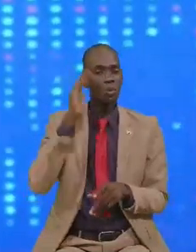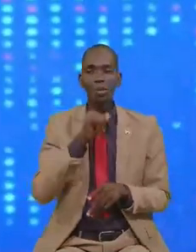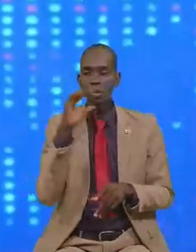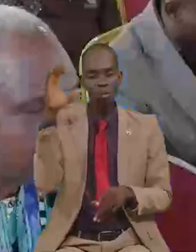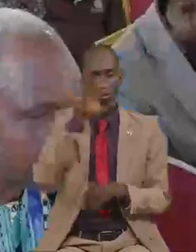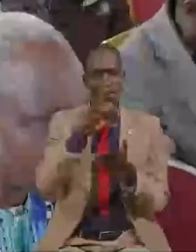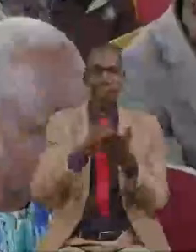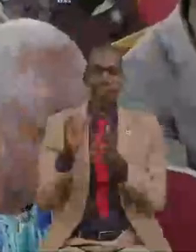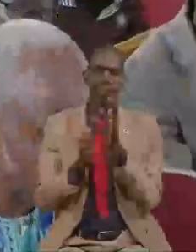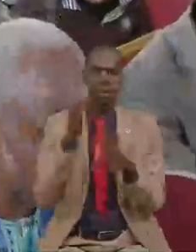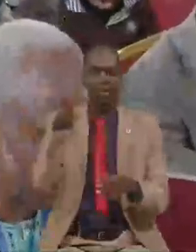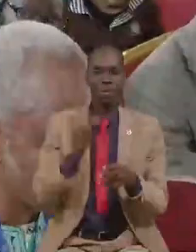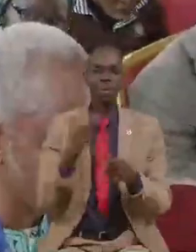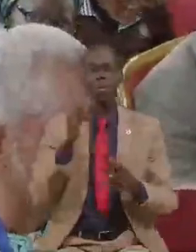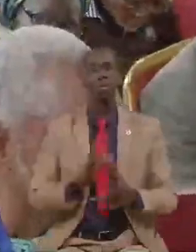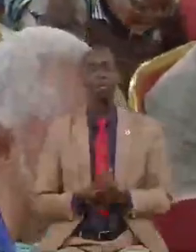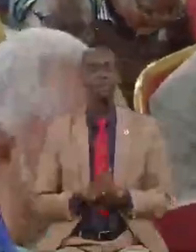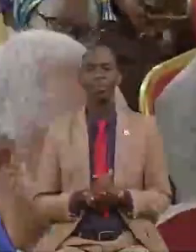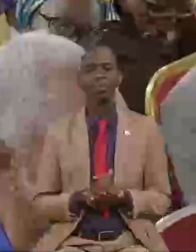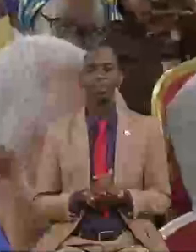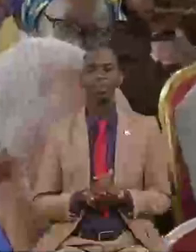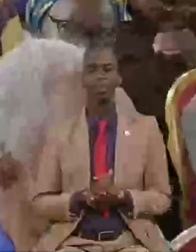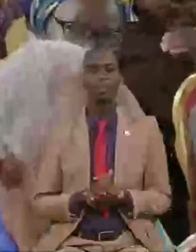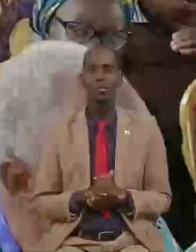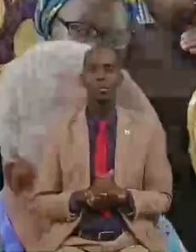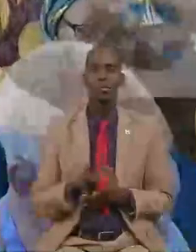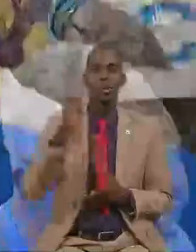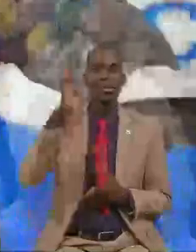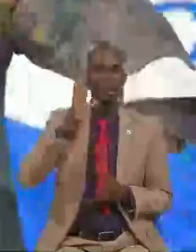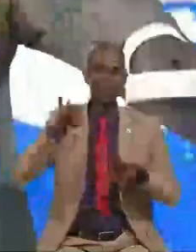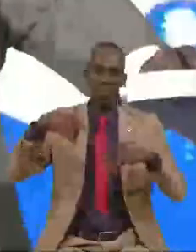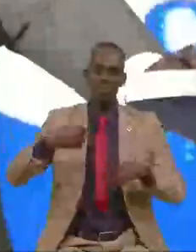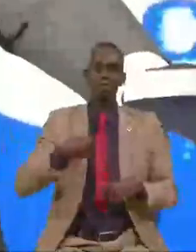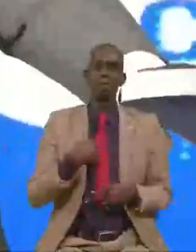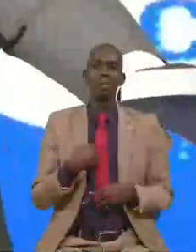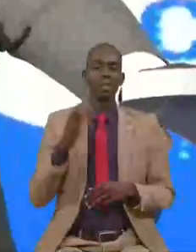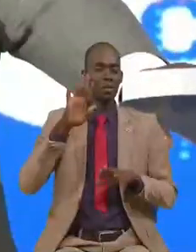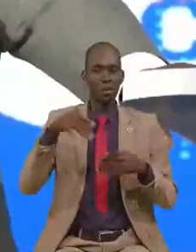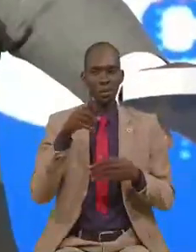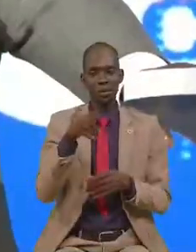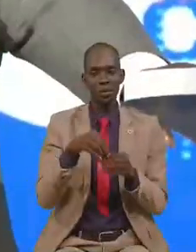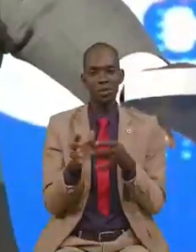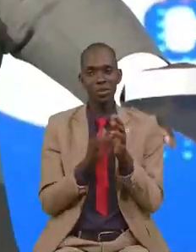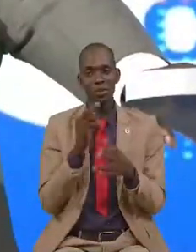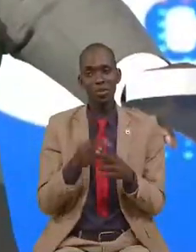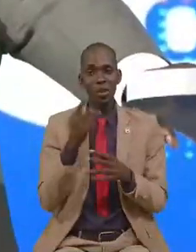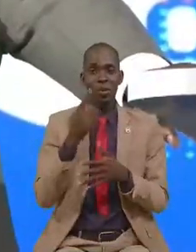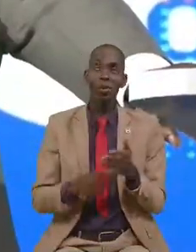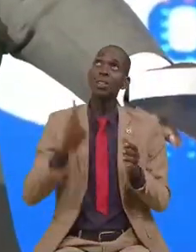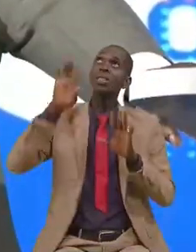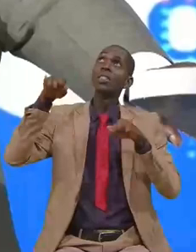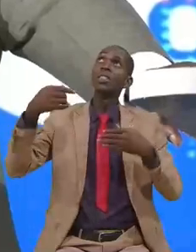pour toi. Il te donnera. Et ce qu'il donne, j'accepte.